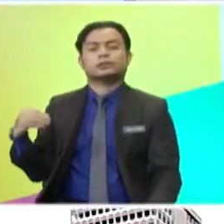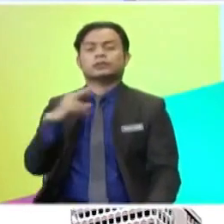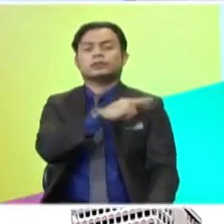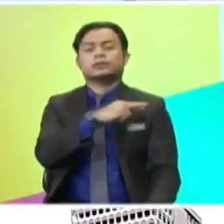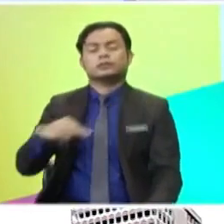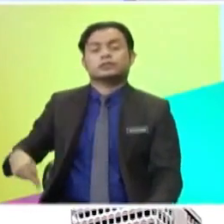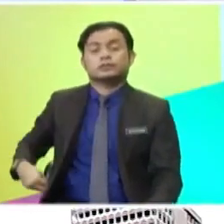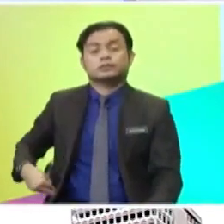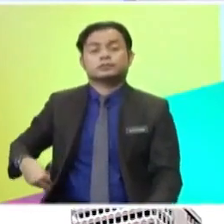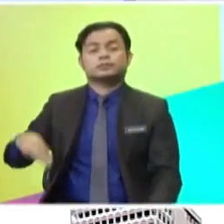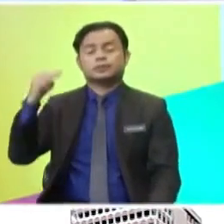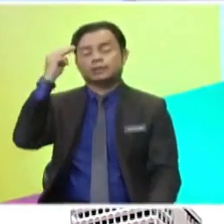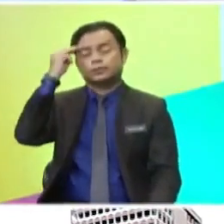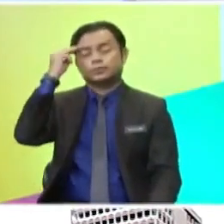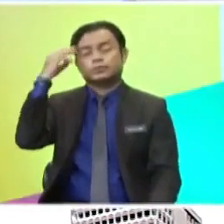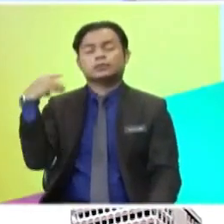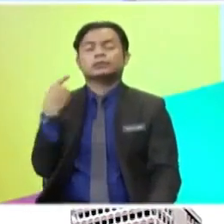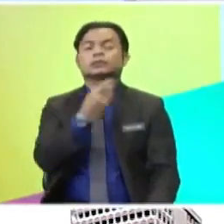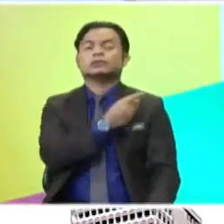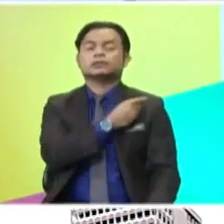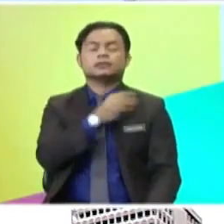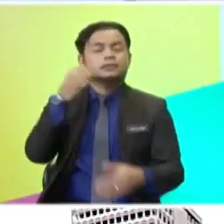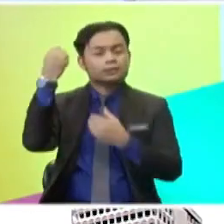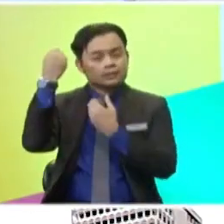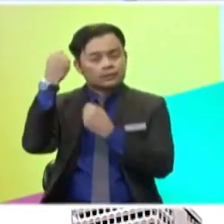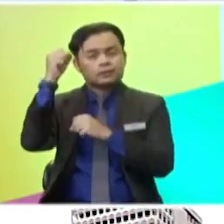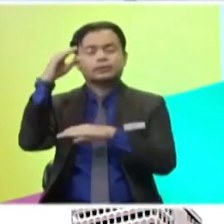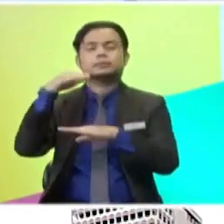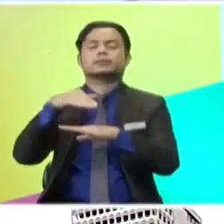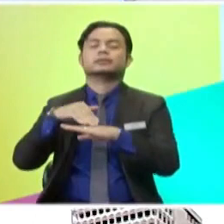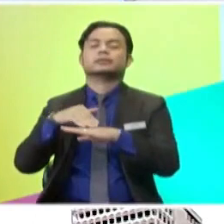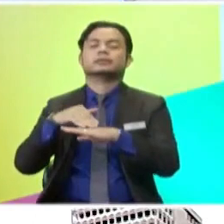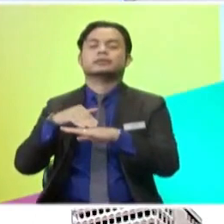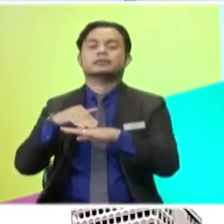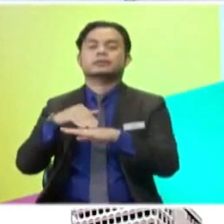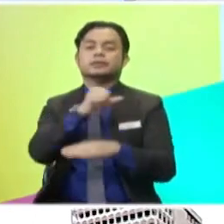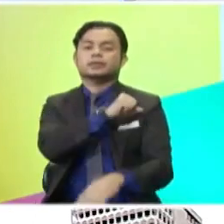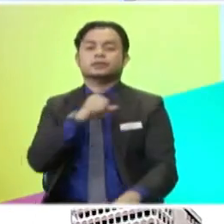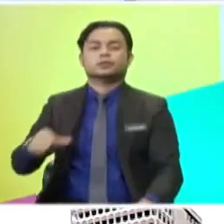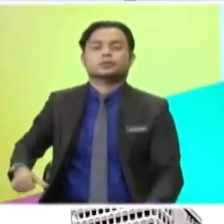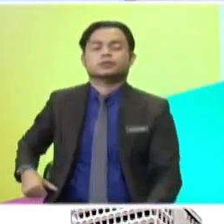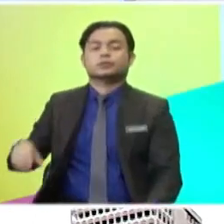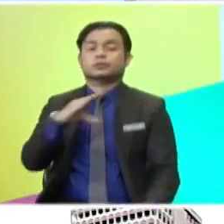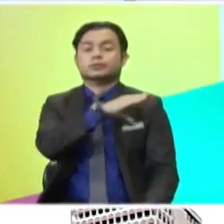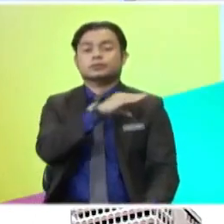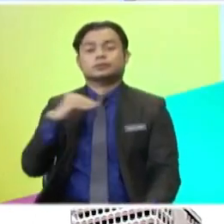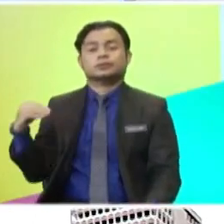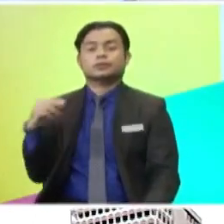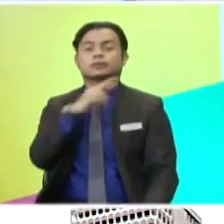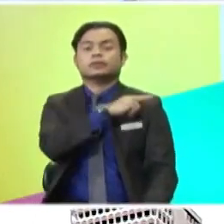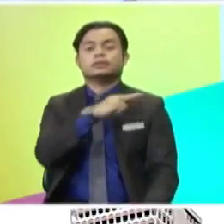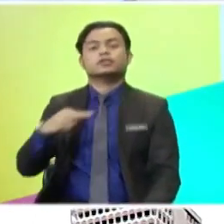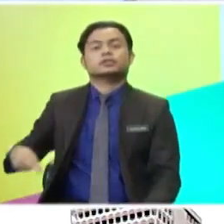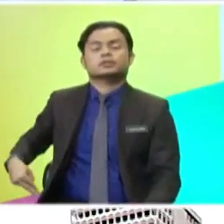yang tak setia kepada raja yang di, kepada yang di Pertuan Agong dan juga kepada Raja-Raja Melayu. Okay? Dan